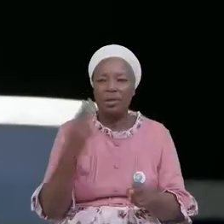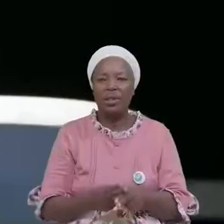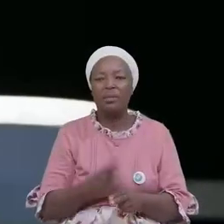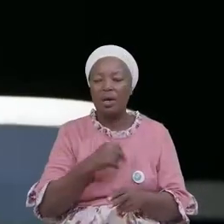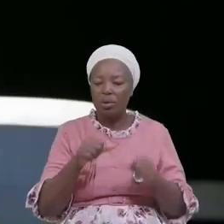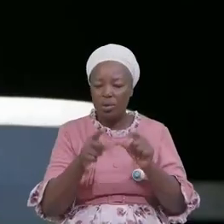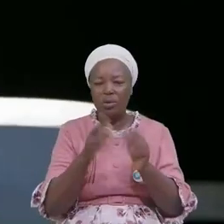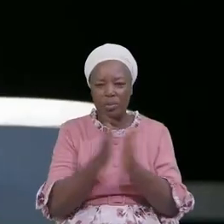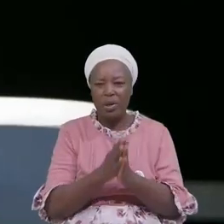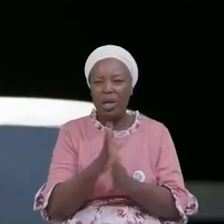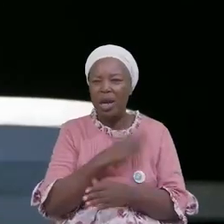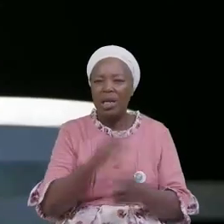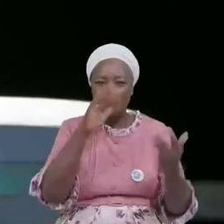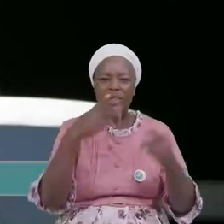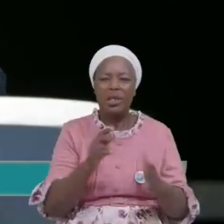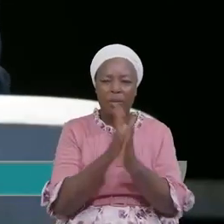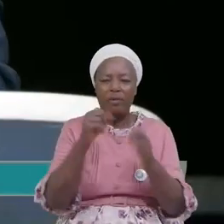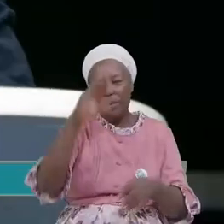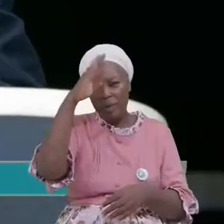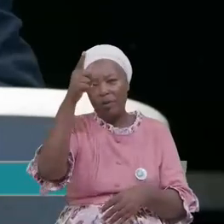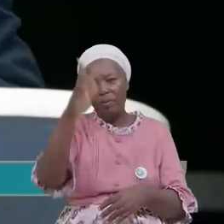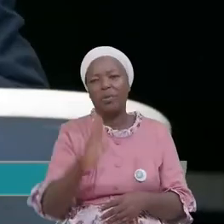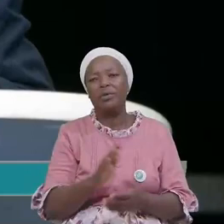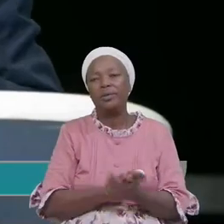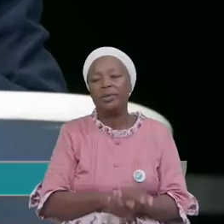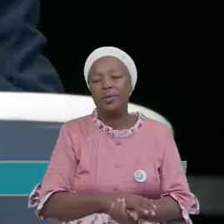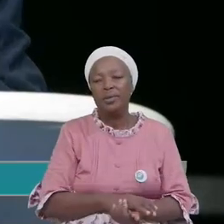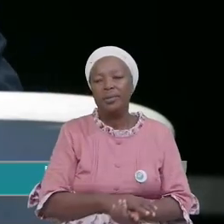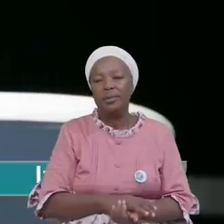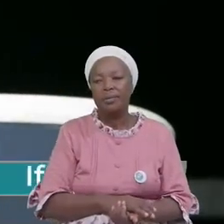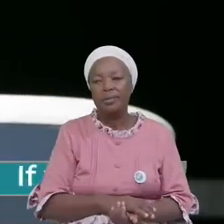prière en espérant la prière de l'homme de Dieu.